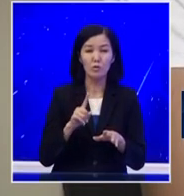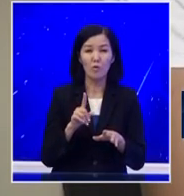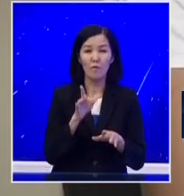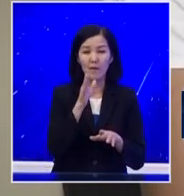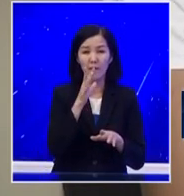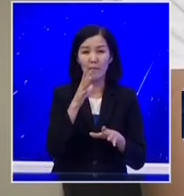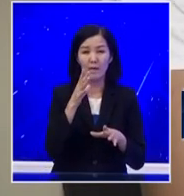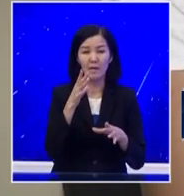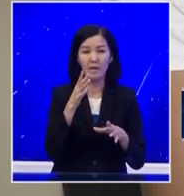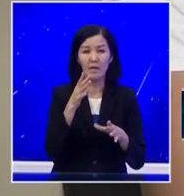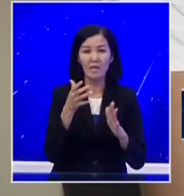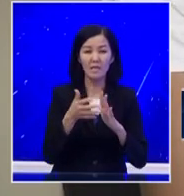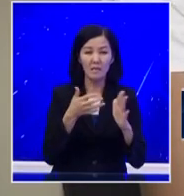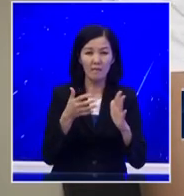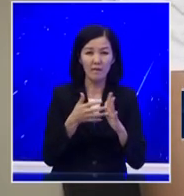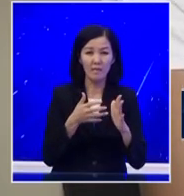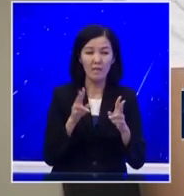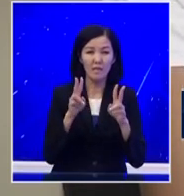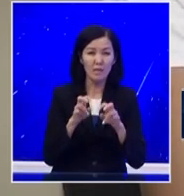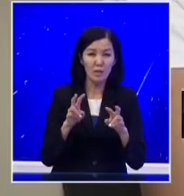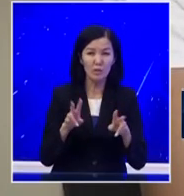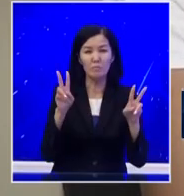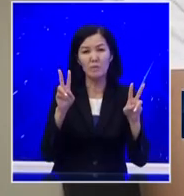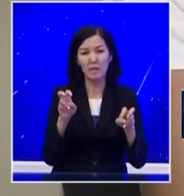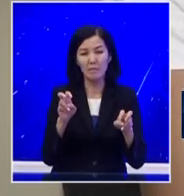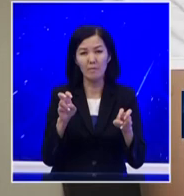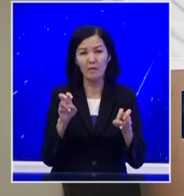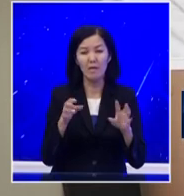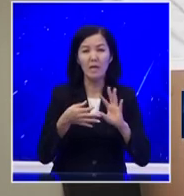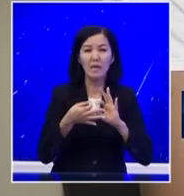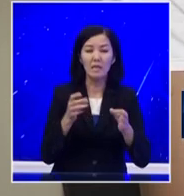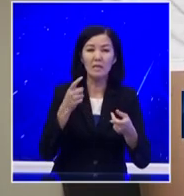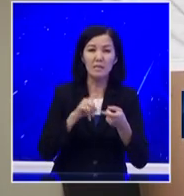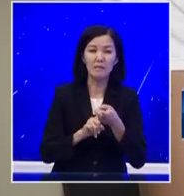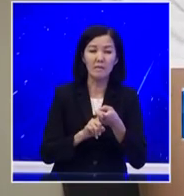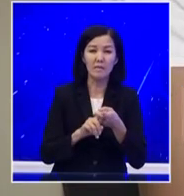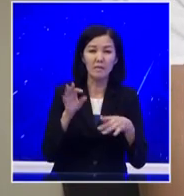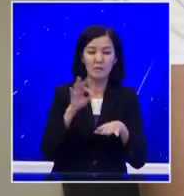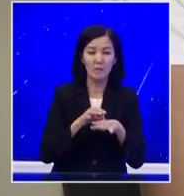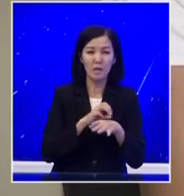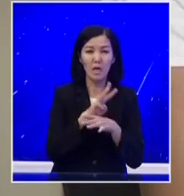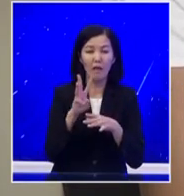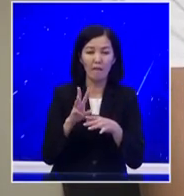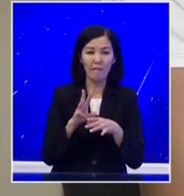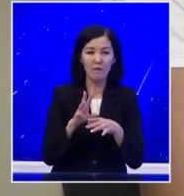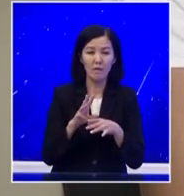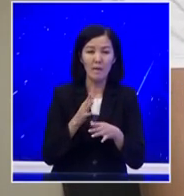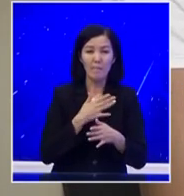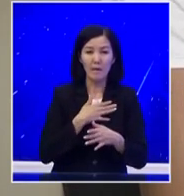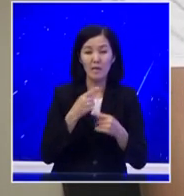в тоже время мы все равно ищем темы именно конкретные связанная с кори 19 я и мои коллеги